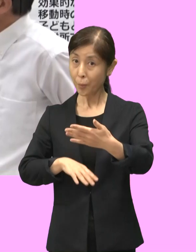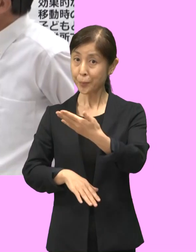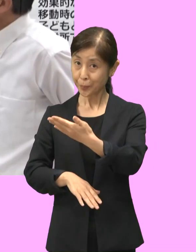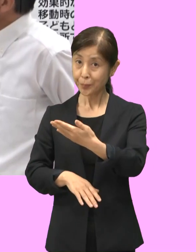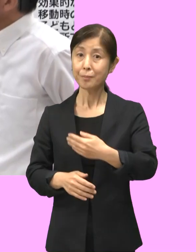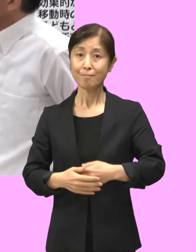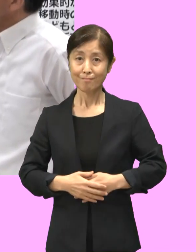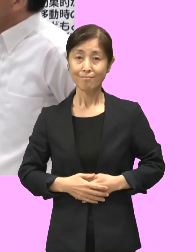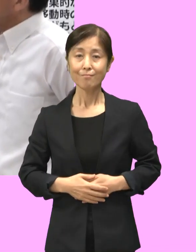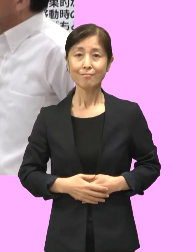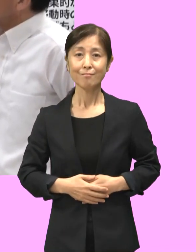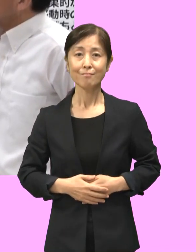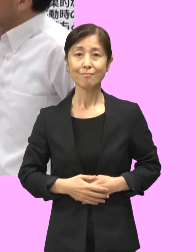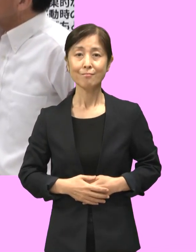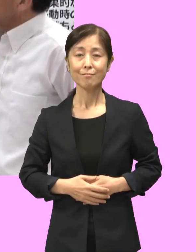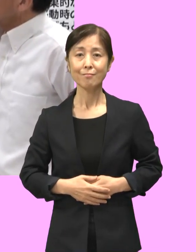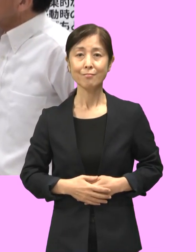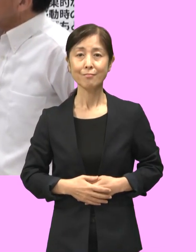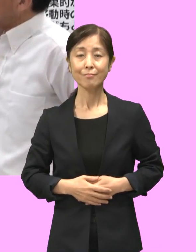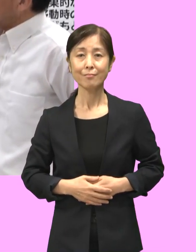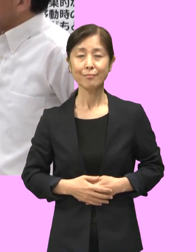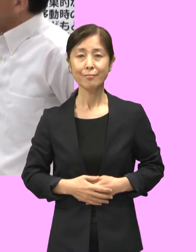ますが、